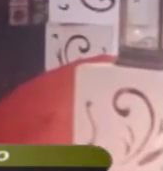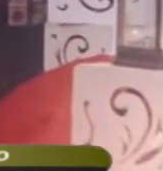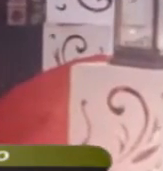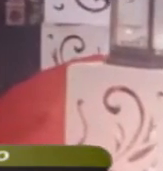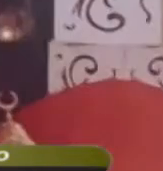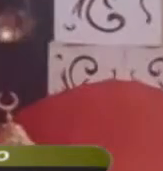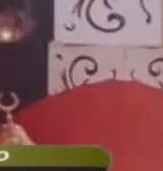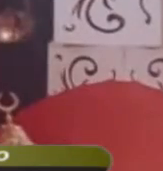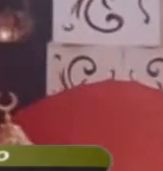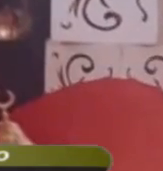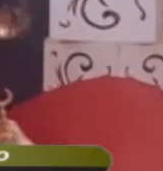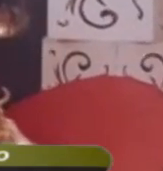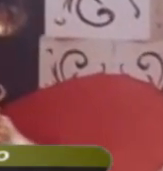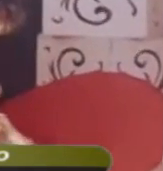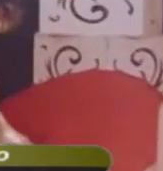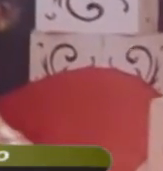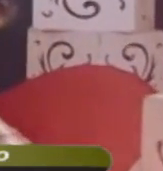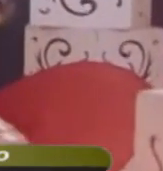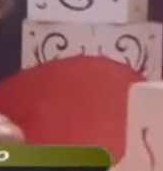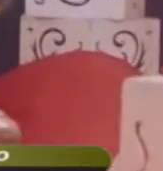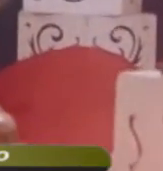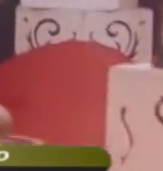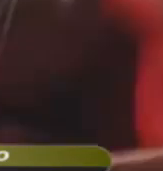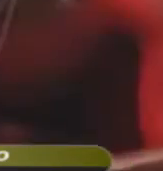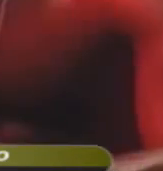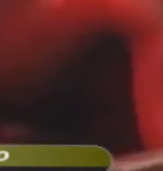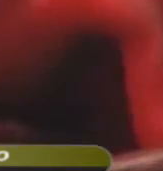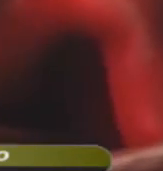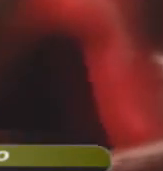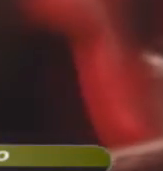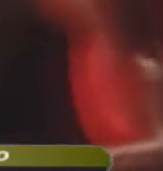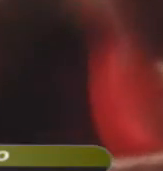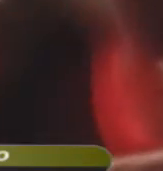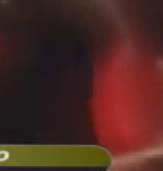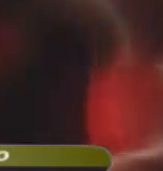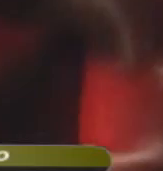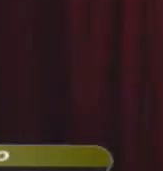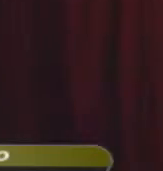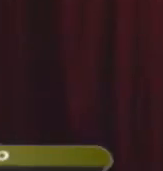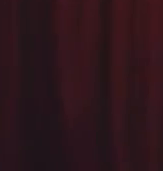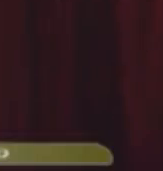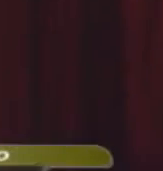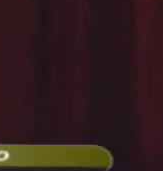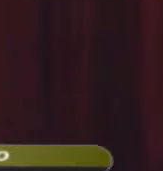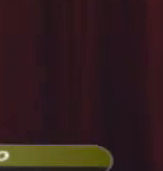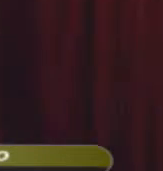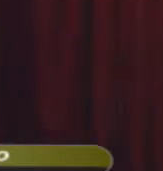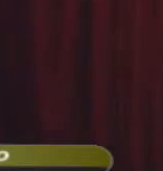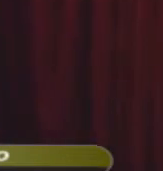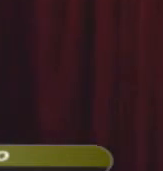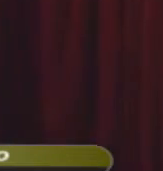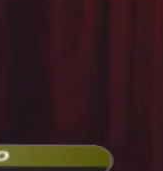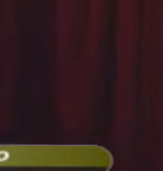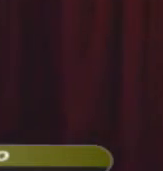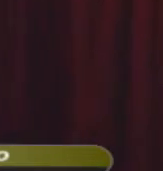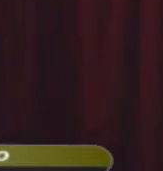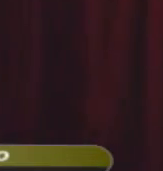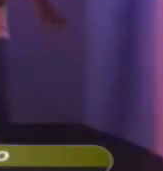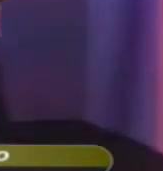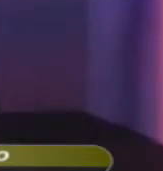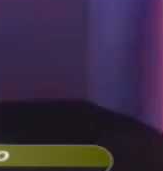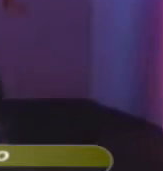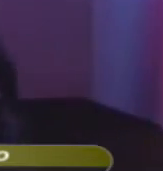Nasikupi, yani mpaka nikuelewe. So kama nakunyemelea, nikamoyo kangu